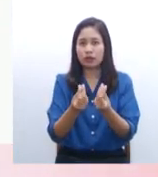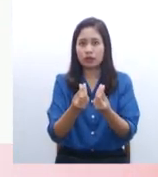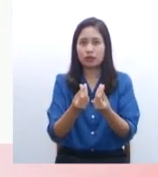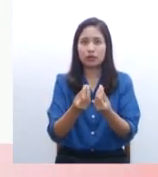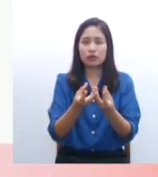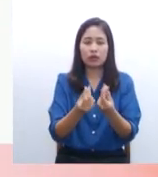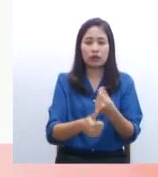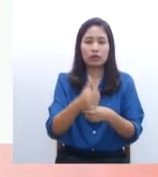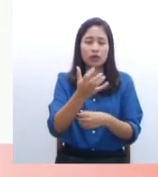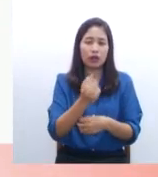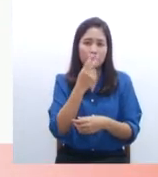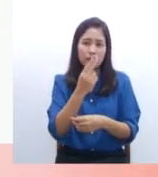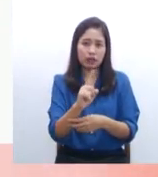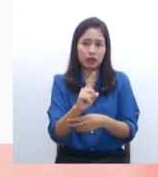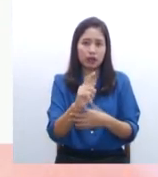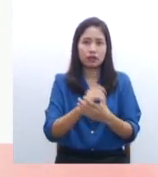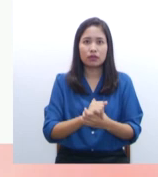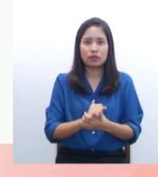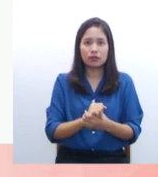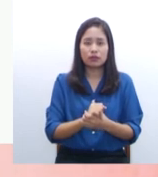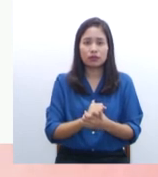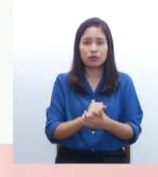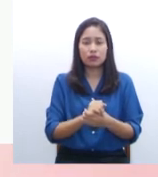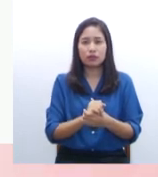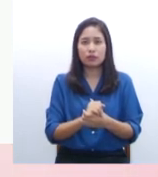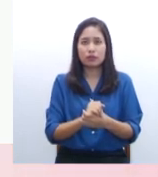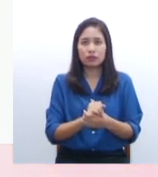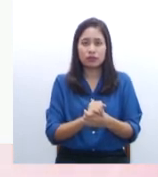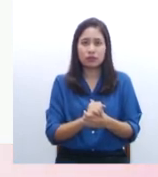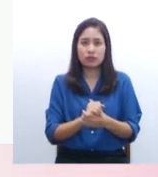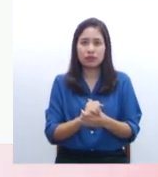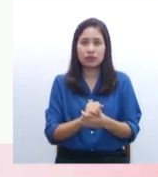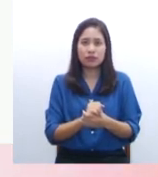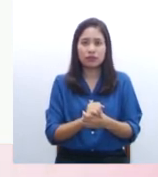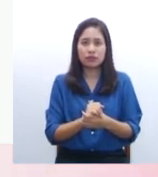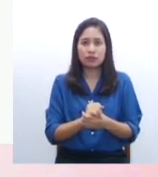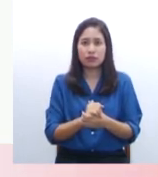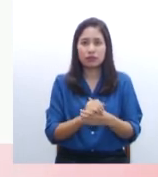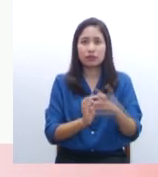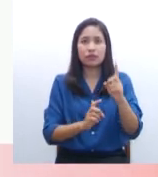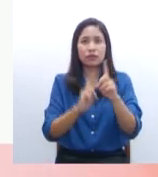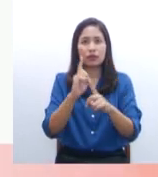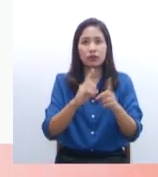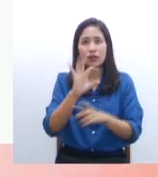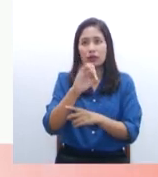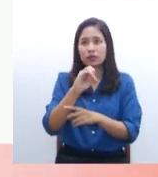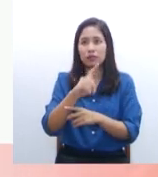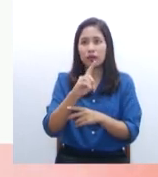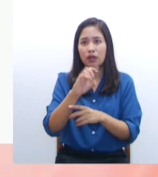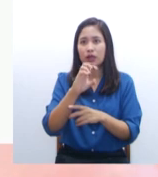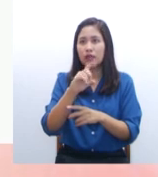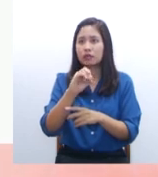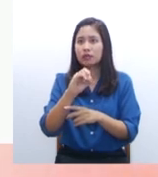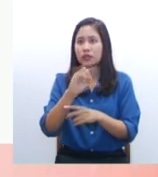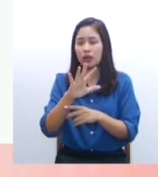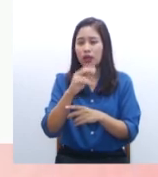ได้รับนะครับท่านจะเห็นว่าคะแนนนะครับจำนวนของสปทนะครับที่ได้คะแนน95ถึง100คะแนนครับคือได้เกรด